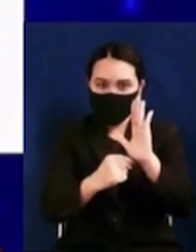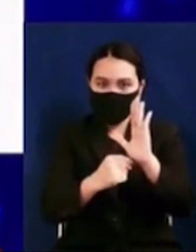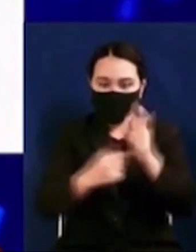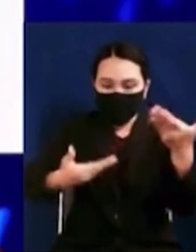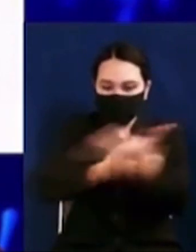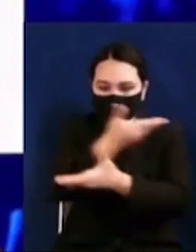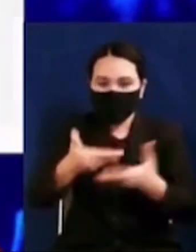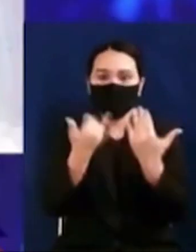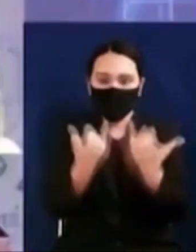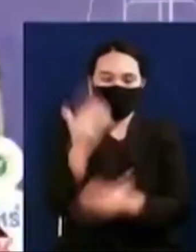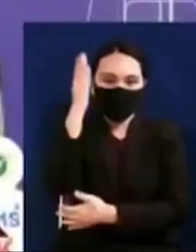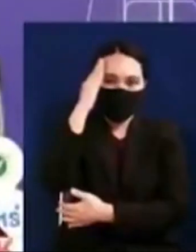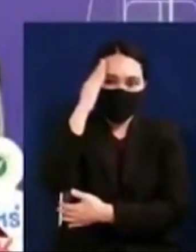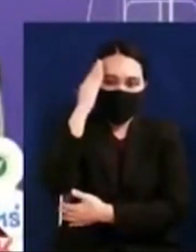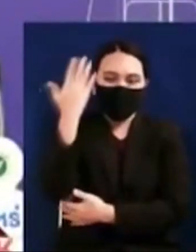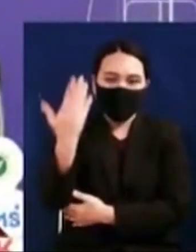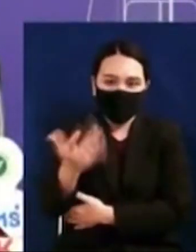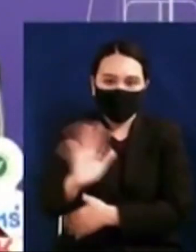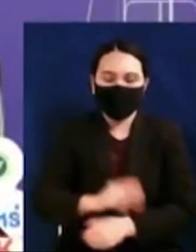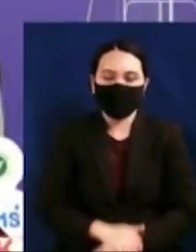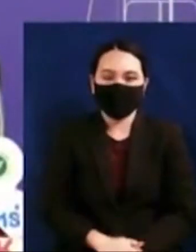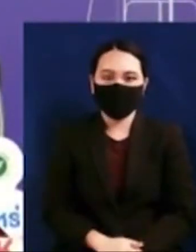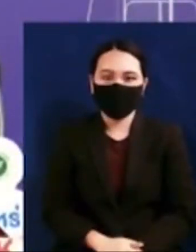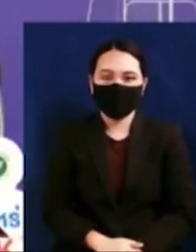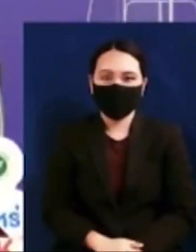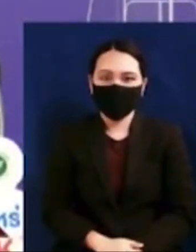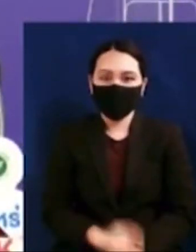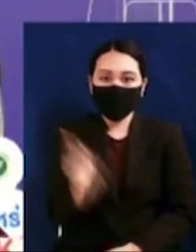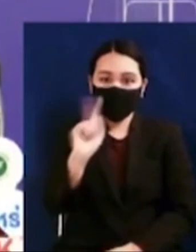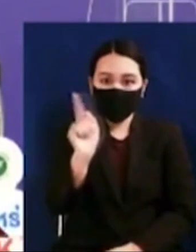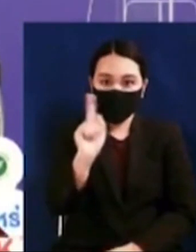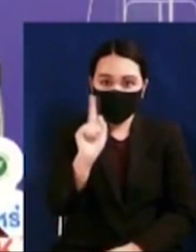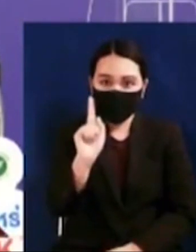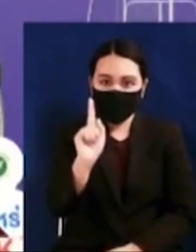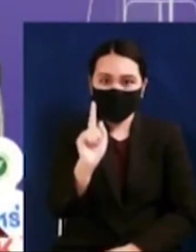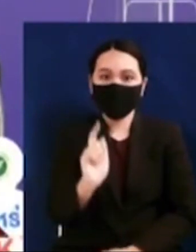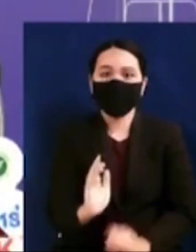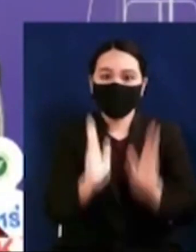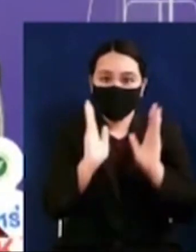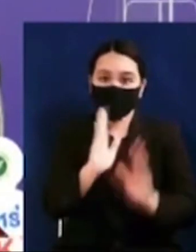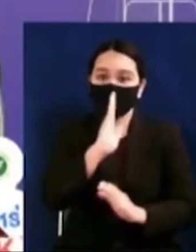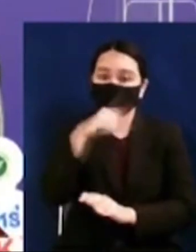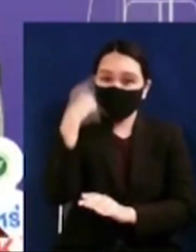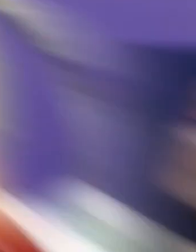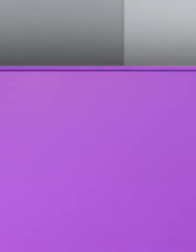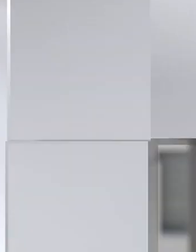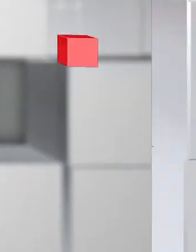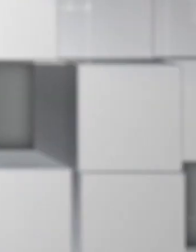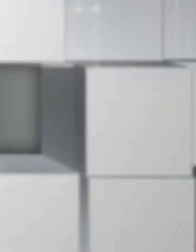ได้รับทราบเบื้องต้นไปแล้วนะครับในเรื่องของการที่ต้องรับการดูแลต่อเนื่องต่อไปนะครับ